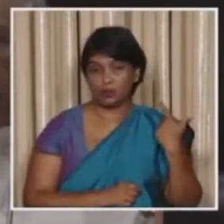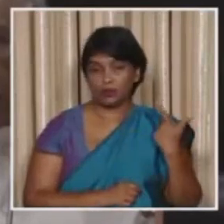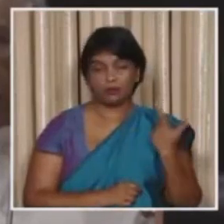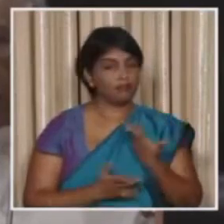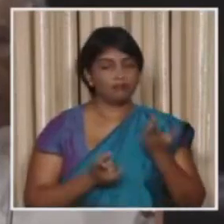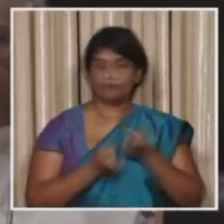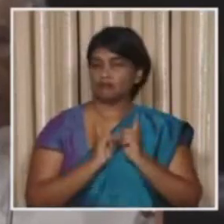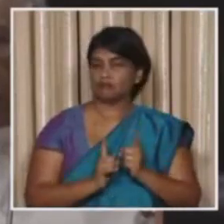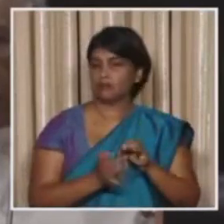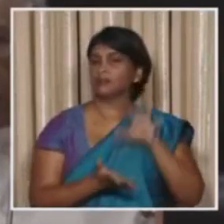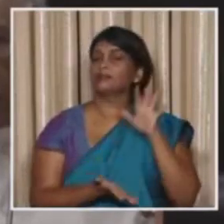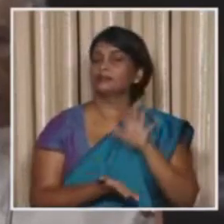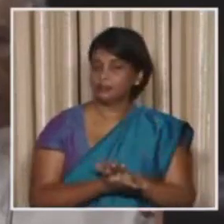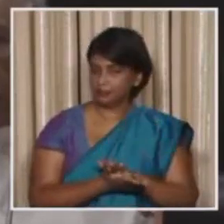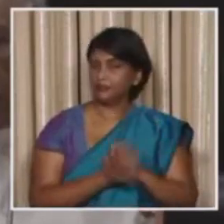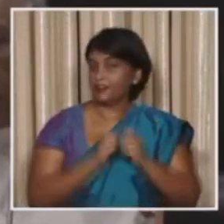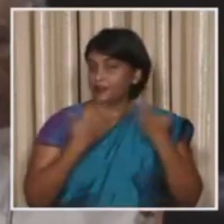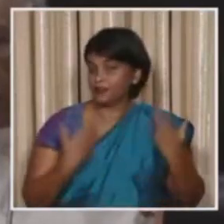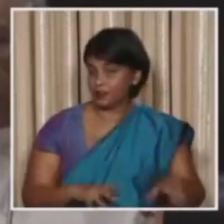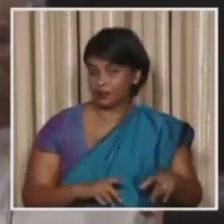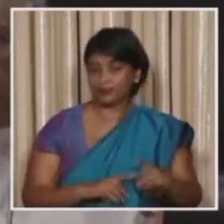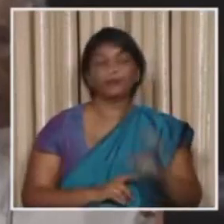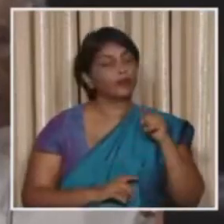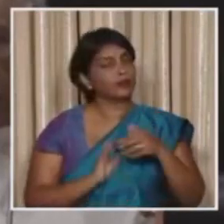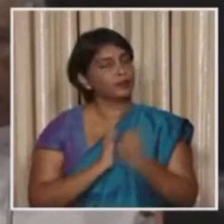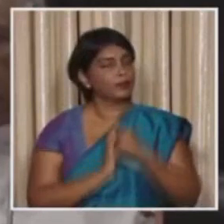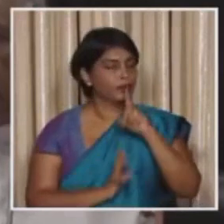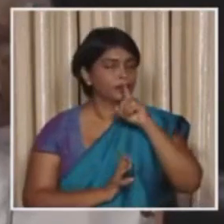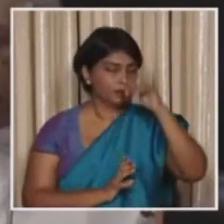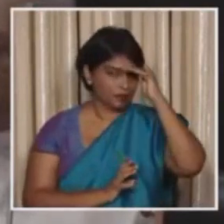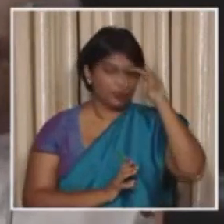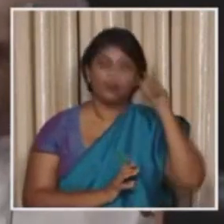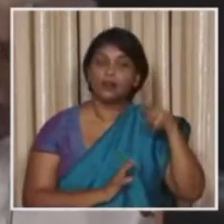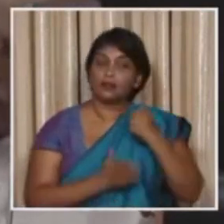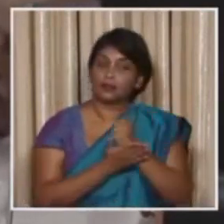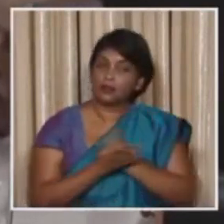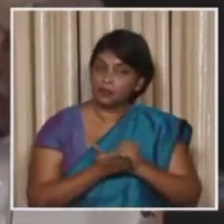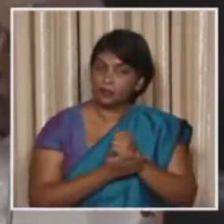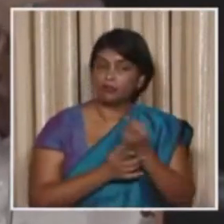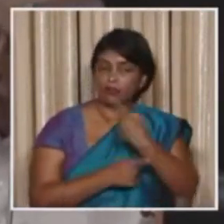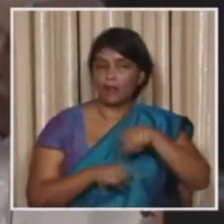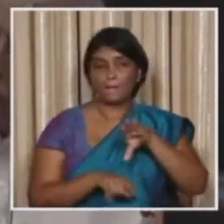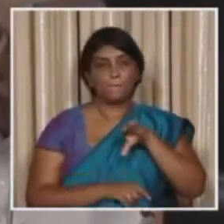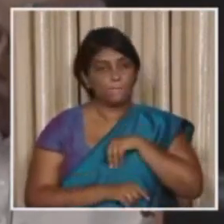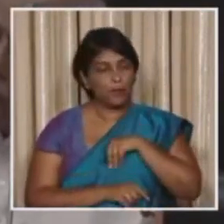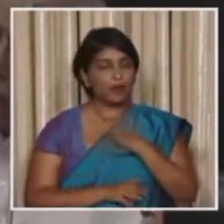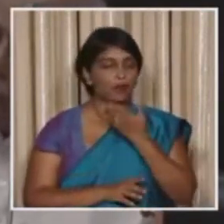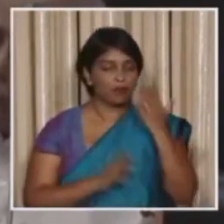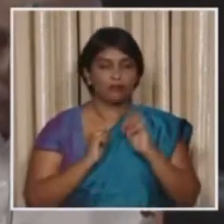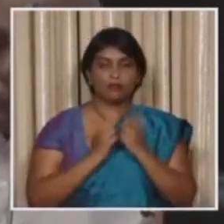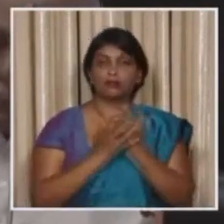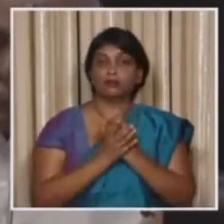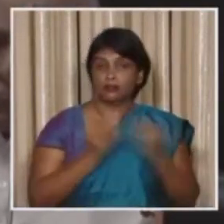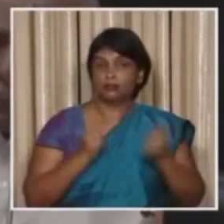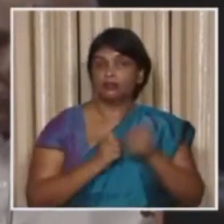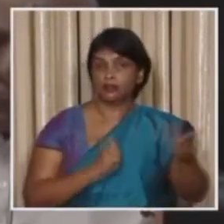ස්ථාවර සාධකයක් බවට පත් වී ඇති බවයි. ගරු කතානායකතුමනි, සියලු දෙනාටම එකඟ විය හැකි විසඳුමකට අප